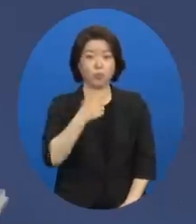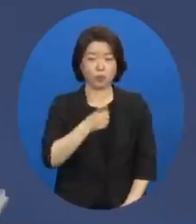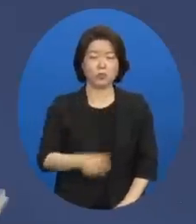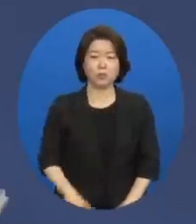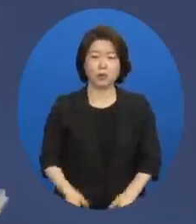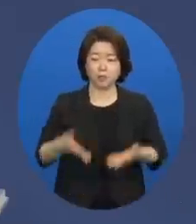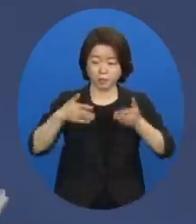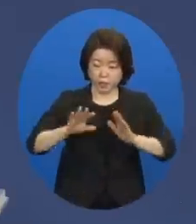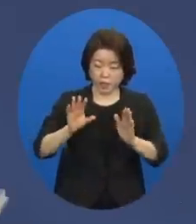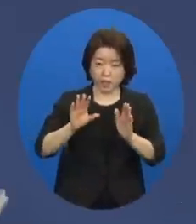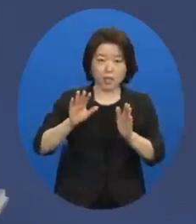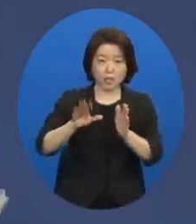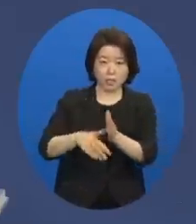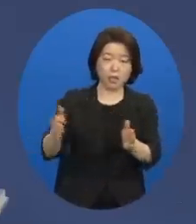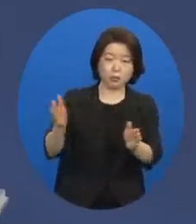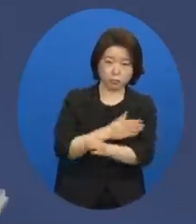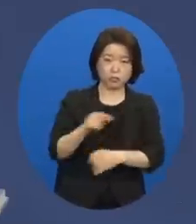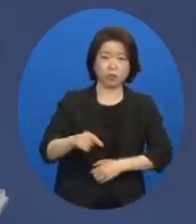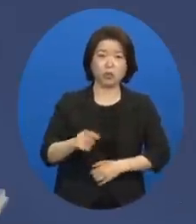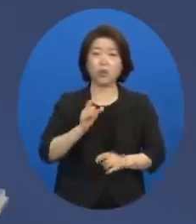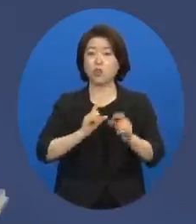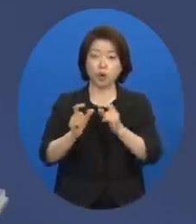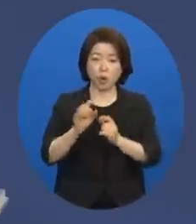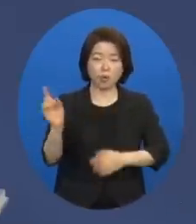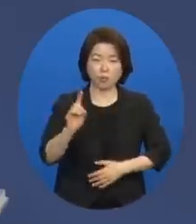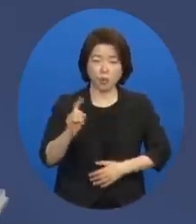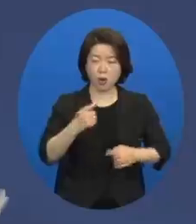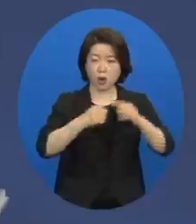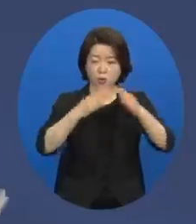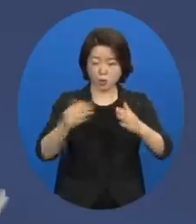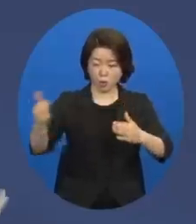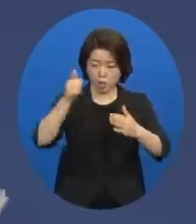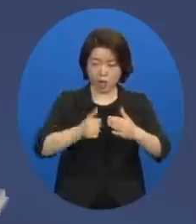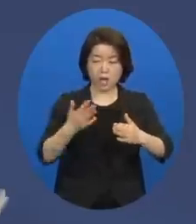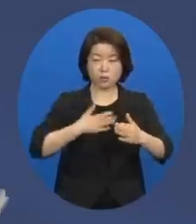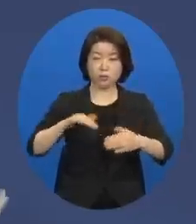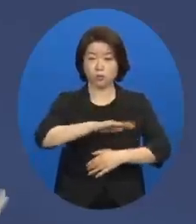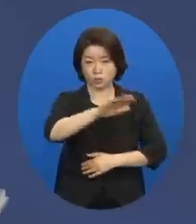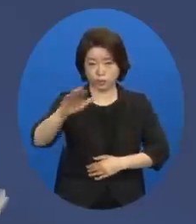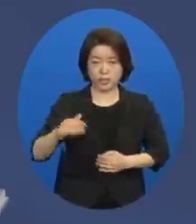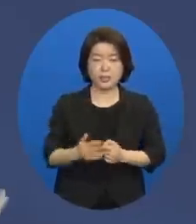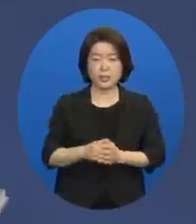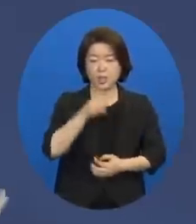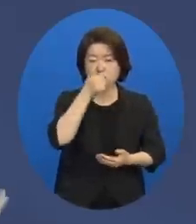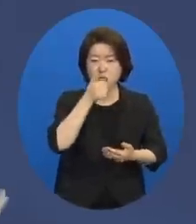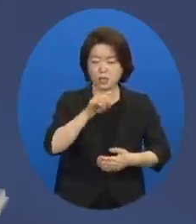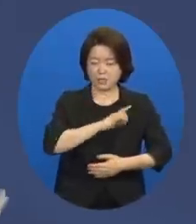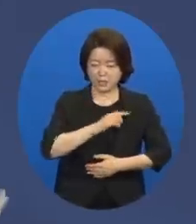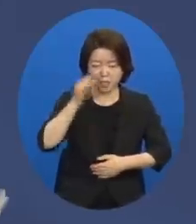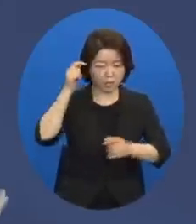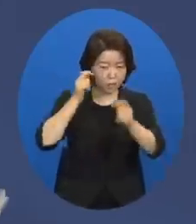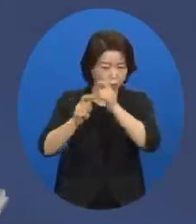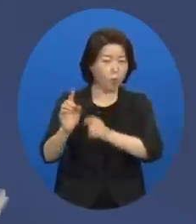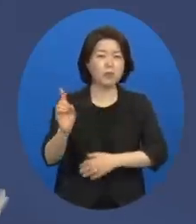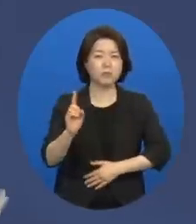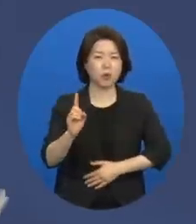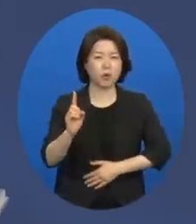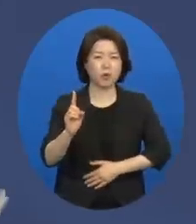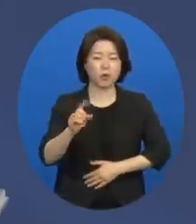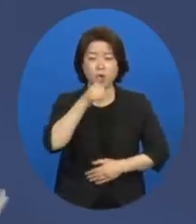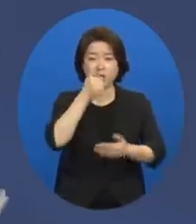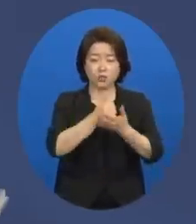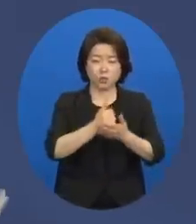태어나고 난 이래로 그리고 더군다나 교회 안에 들어와 있는 저와 여러분은 제일 고민 중에 하나가 여러분